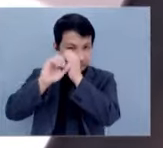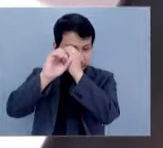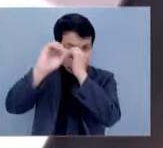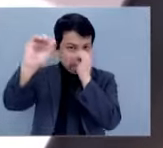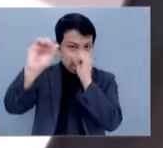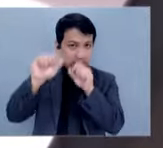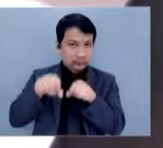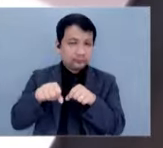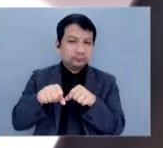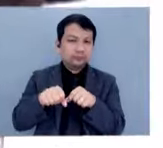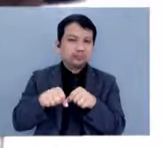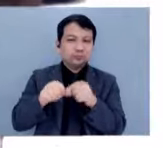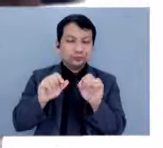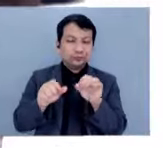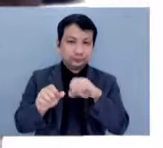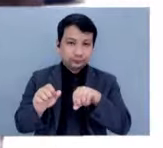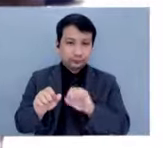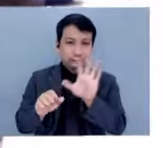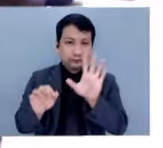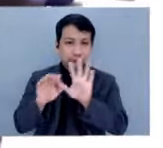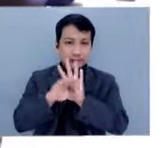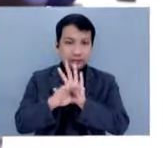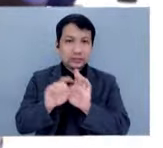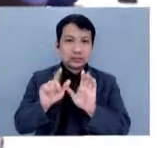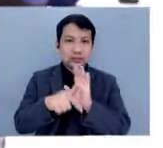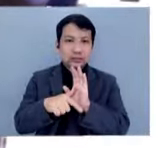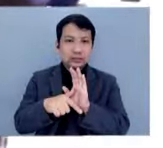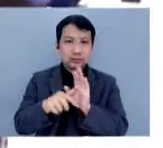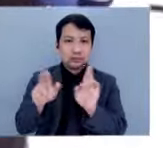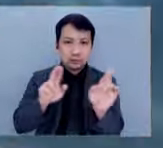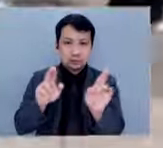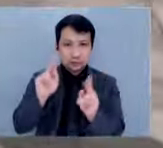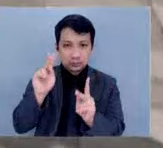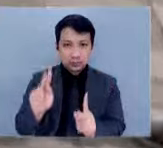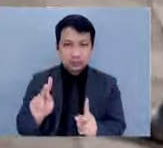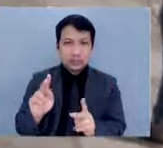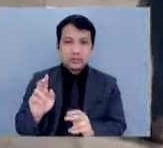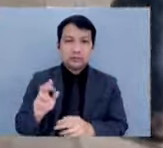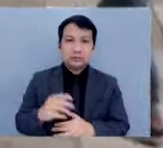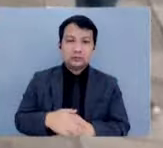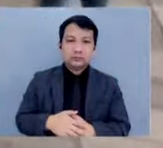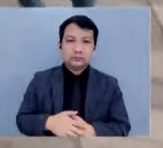solar eclipse mamaya. Marami na ring residente ang nakaabang.